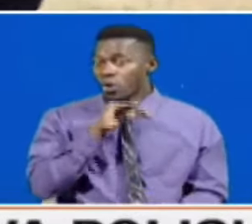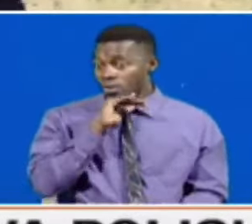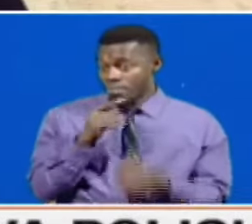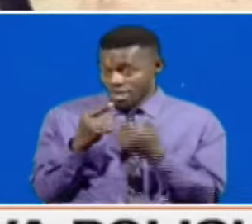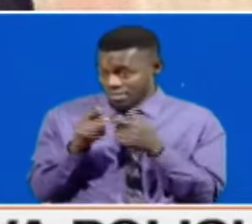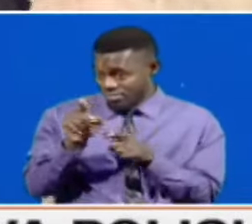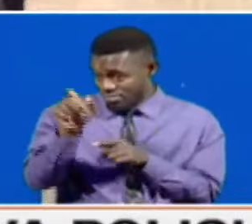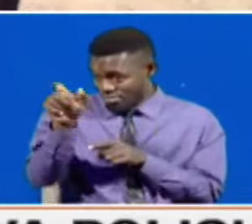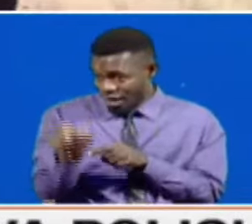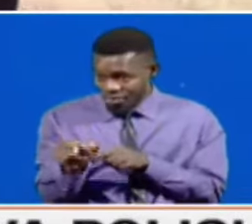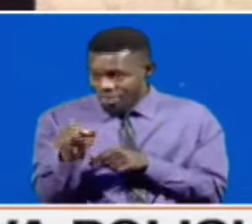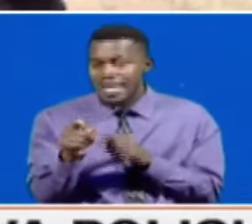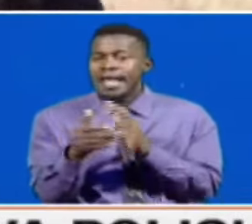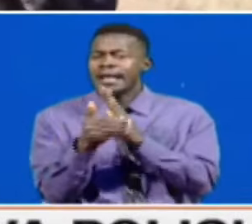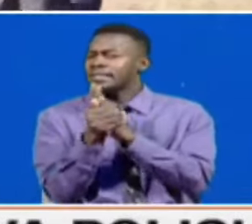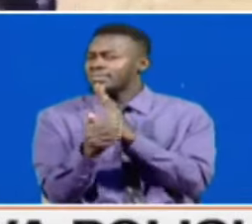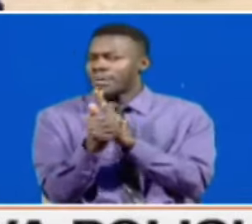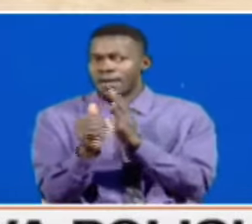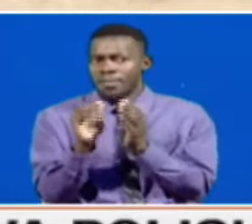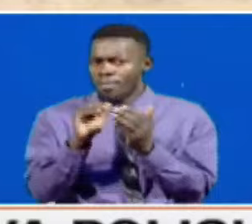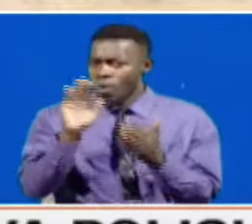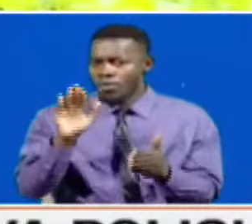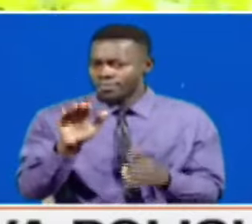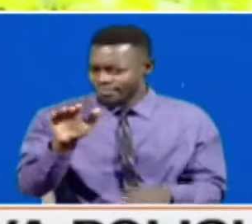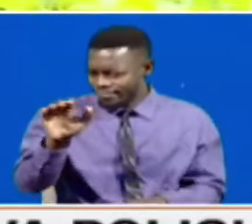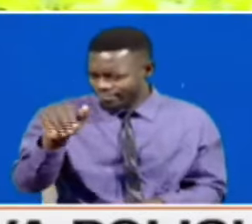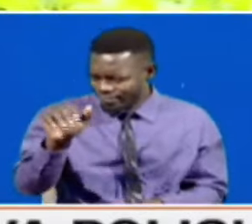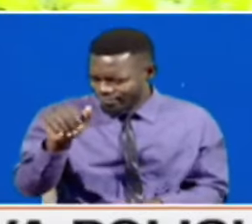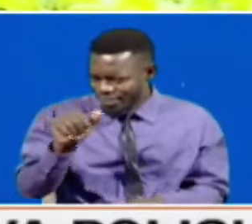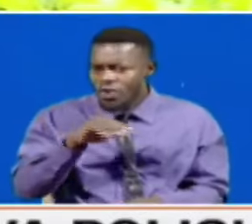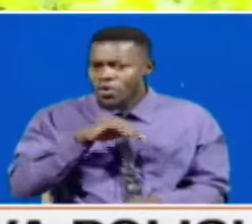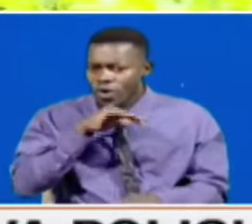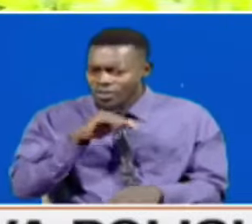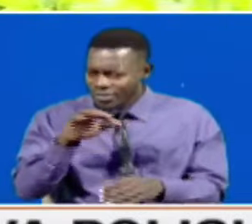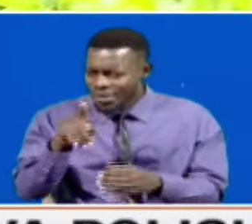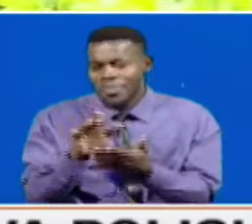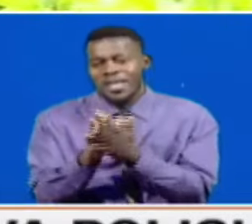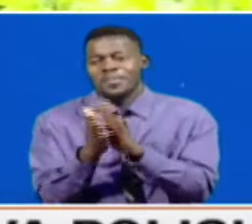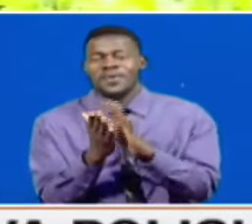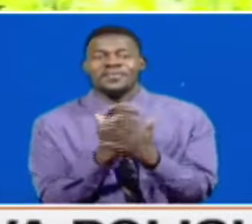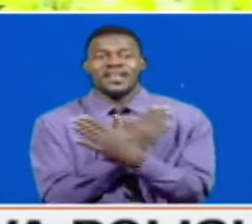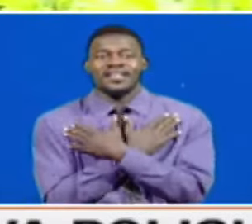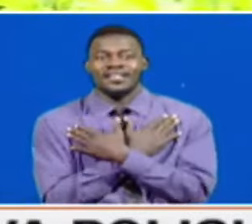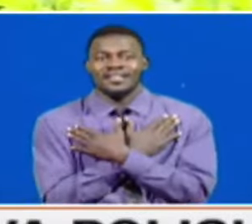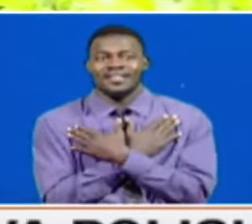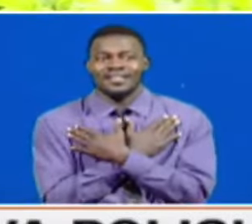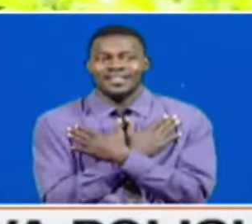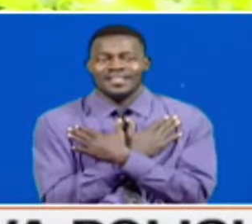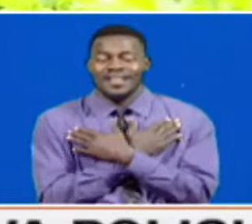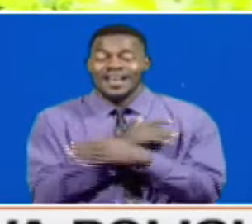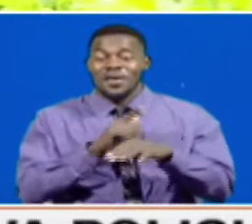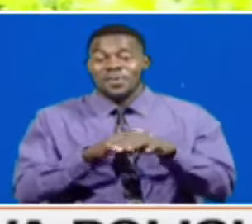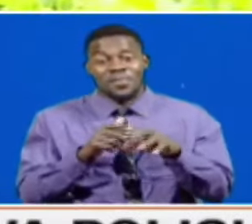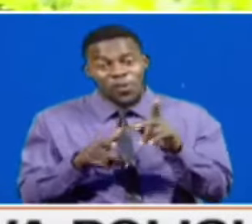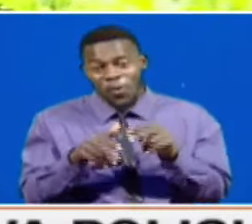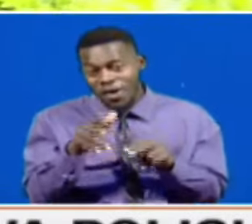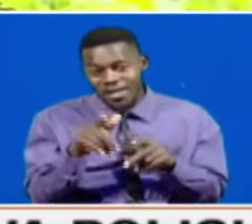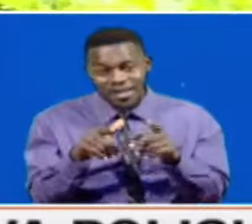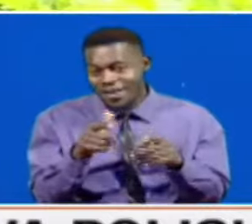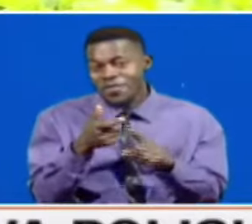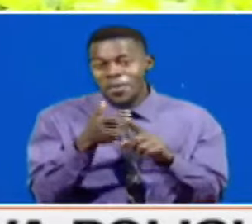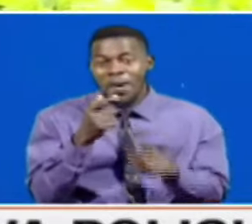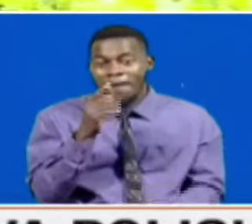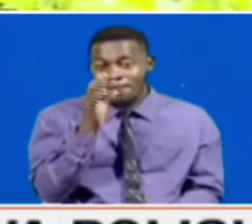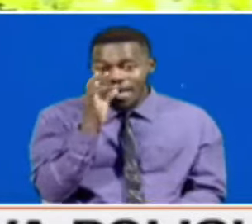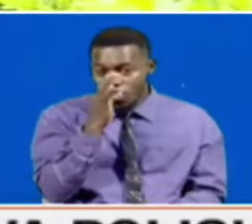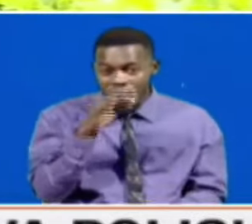mbwa alimu na kufanya urafiki naye ikiwa inap na barabara pande ya ra ikela Meru barabara ya Meru maua lakini